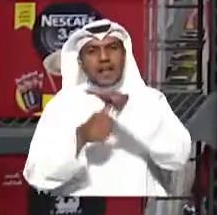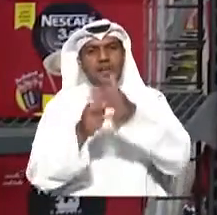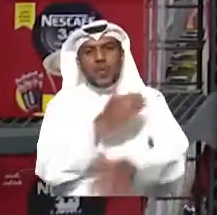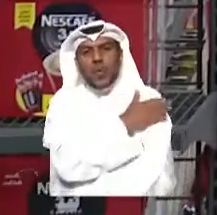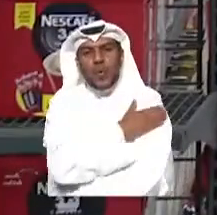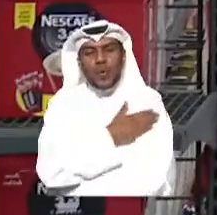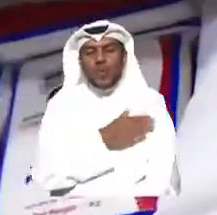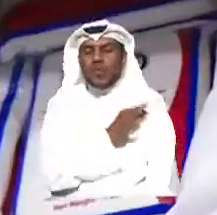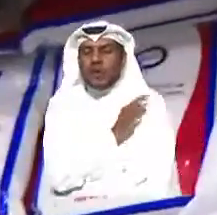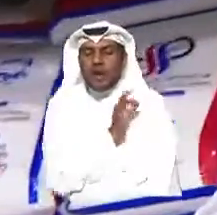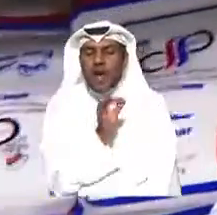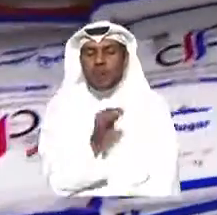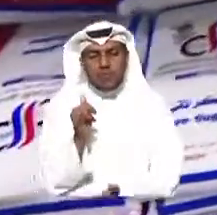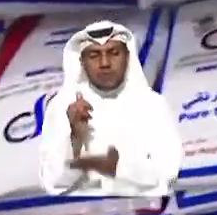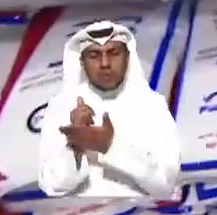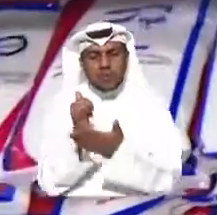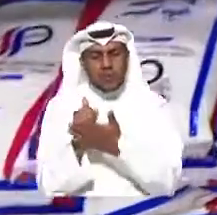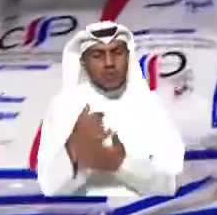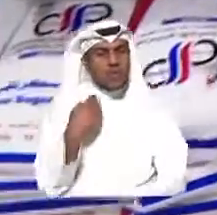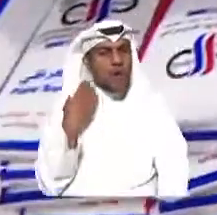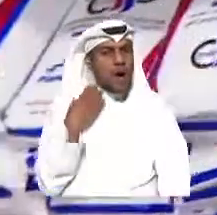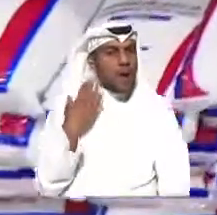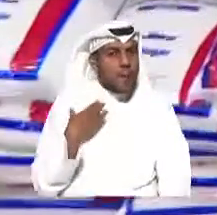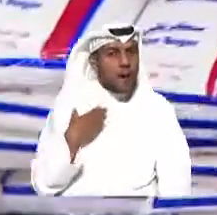قدر كبير من المسؤولية والأمانة